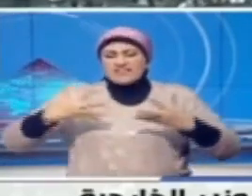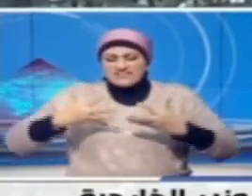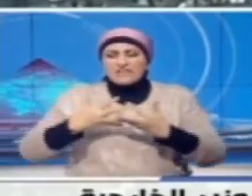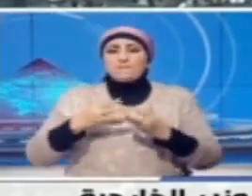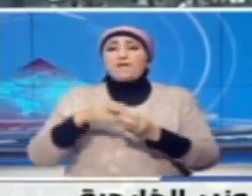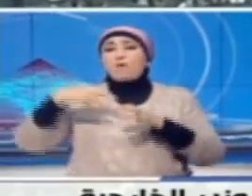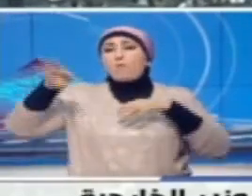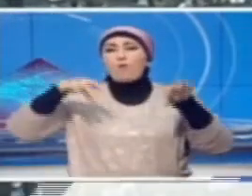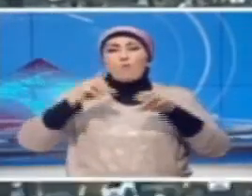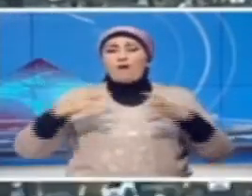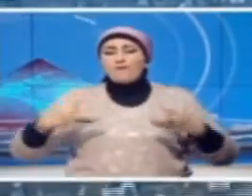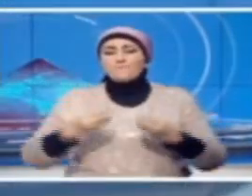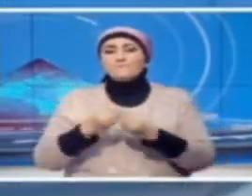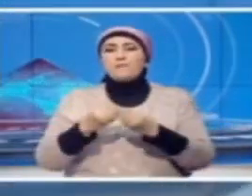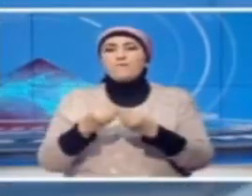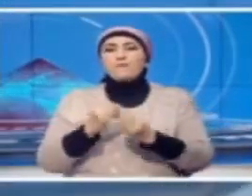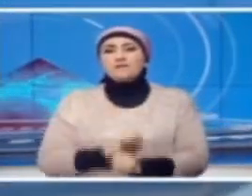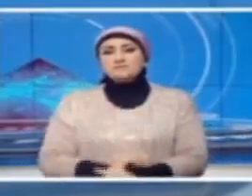القاري.